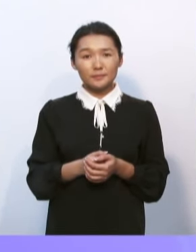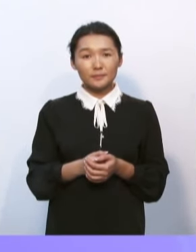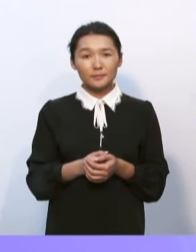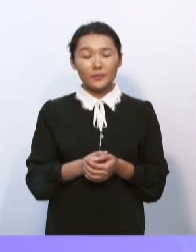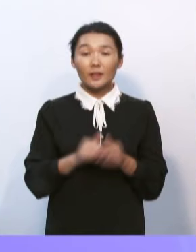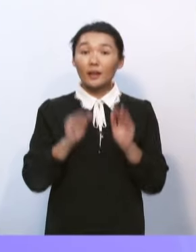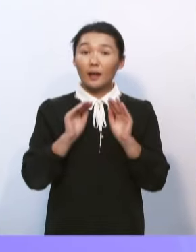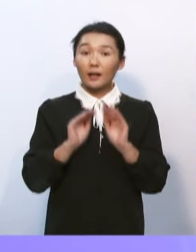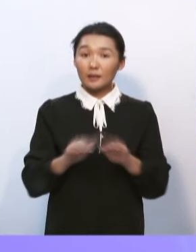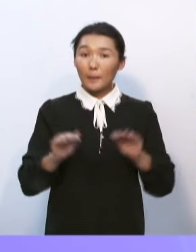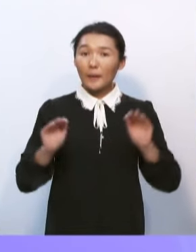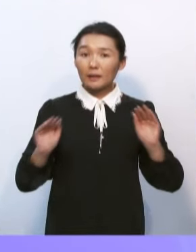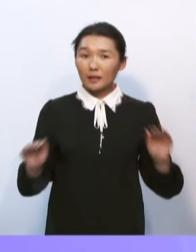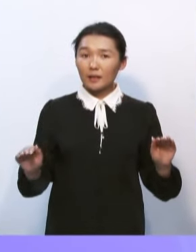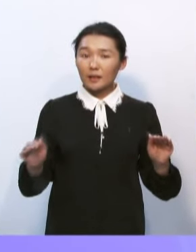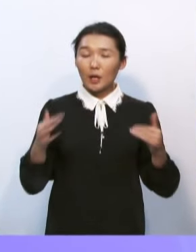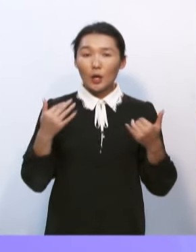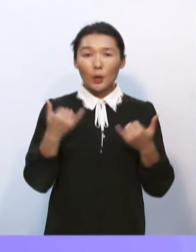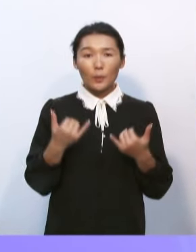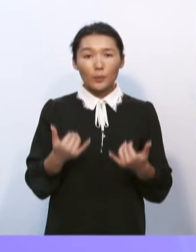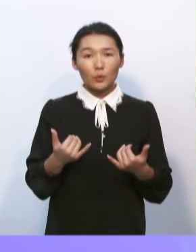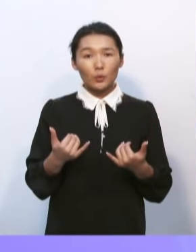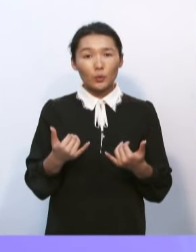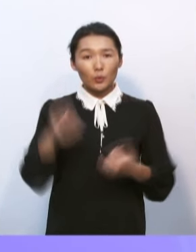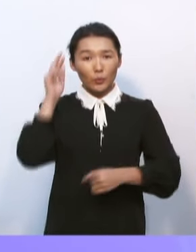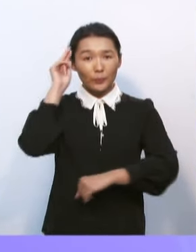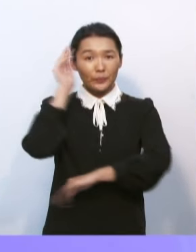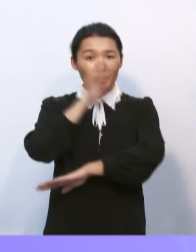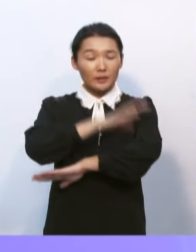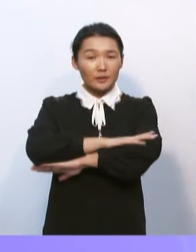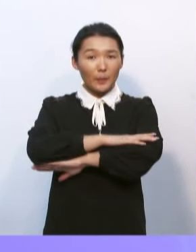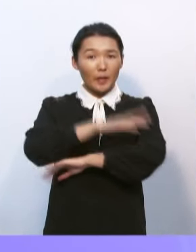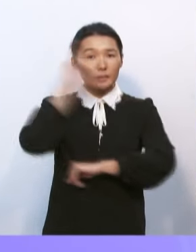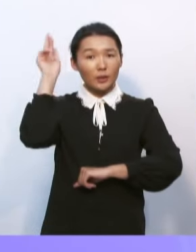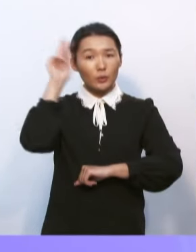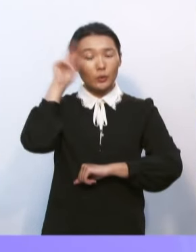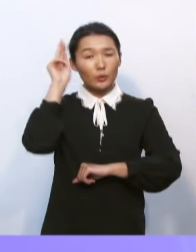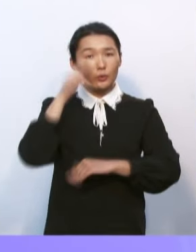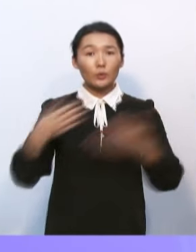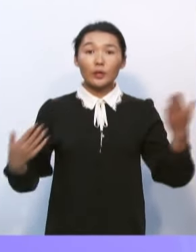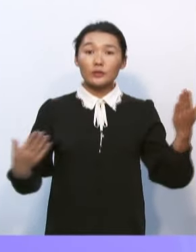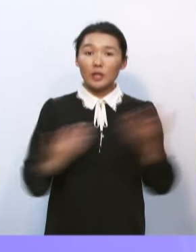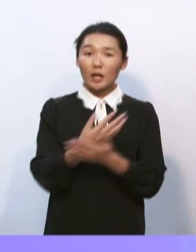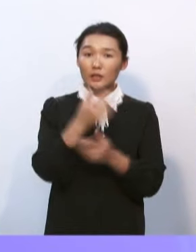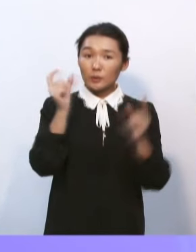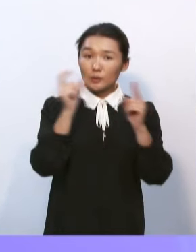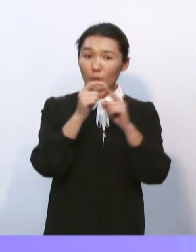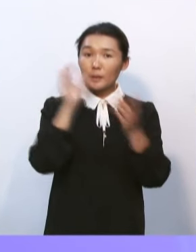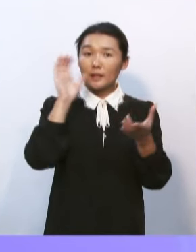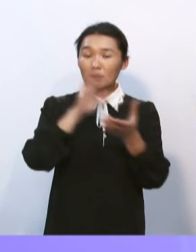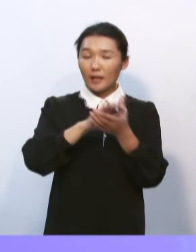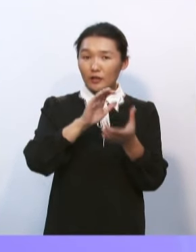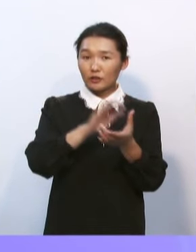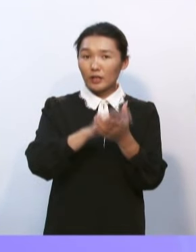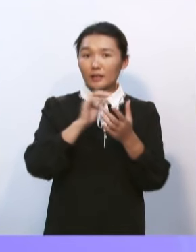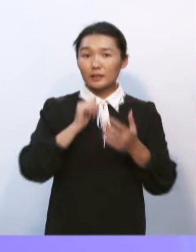Анда балдар, бүгүнкү сабакта үйрөнө турган жаңы сөздөр менен таанышалы.